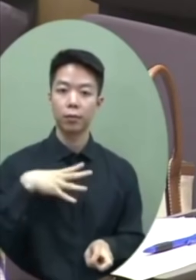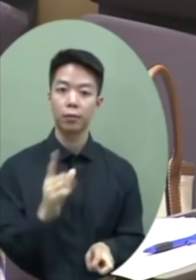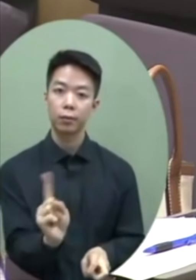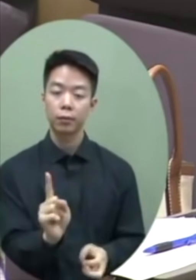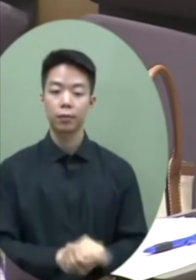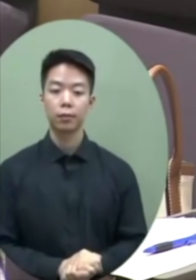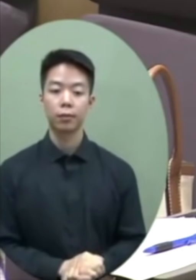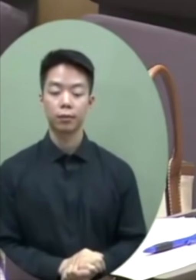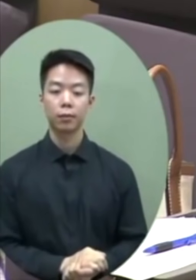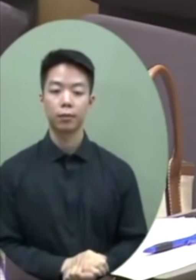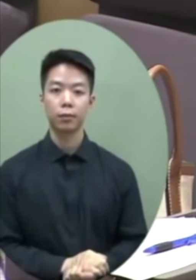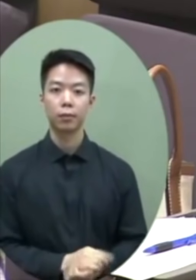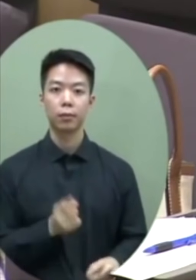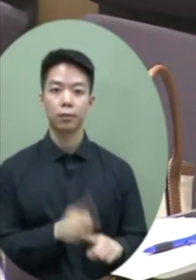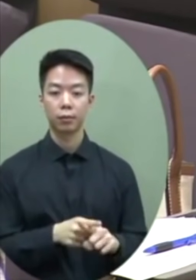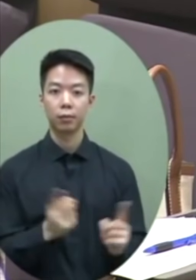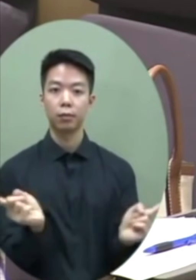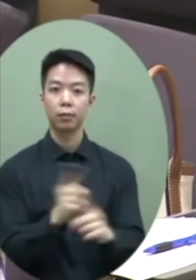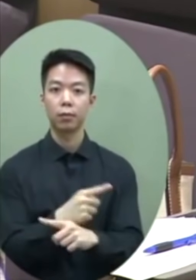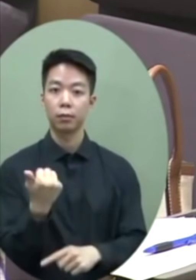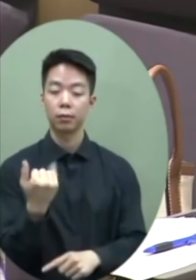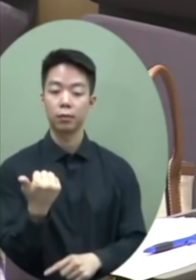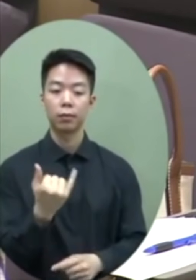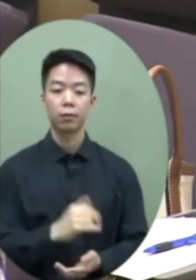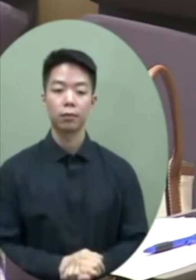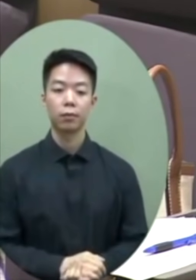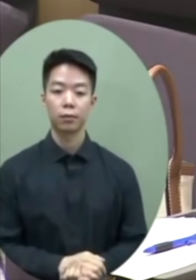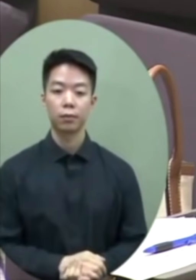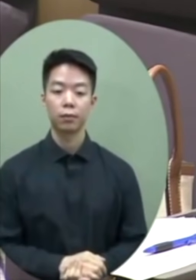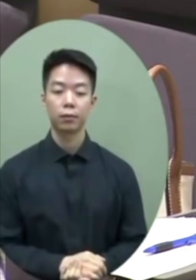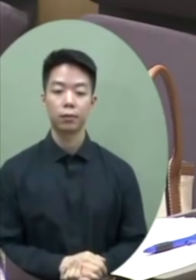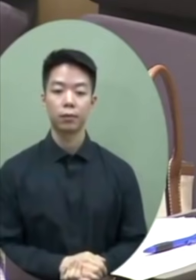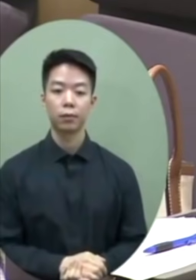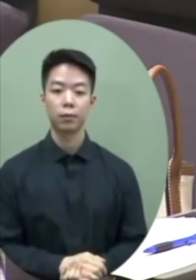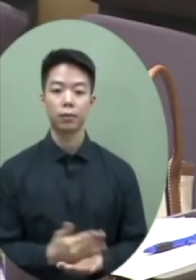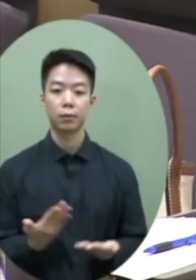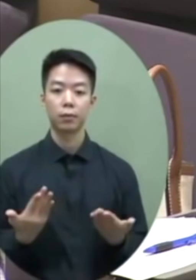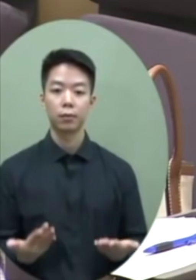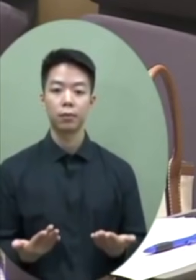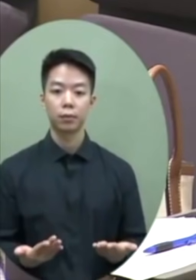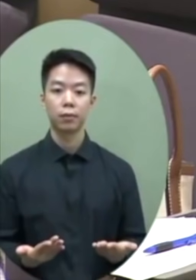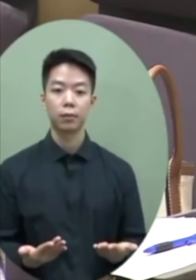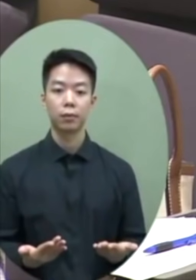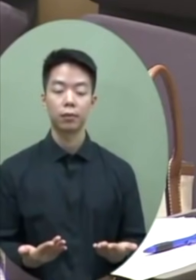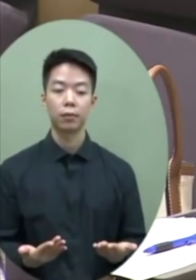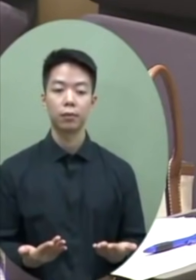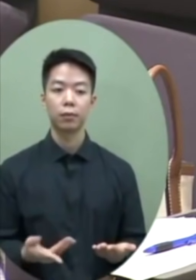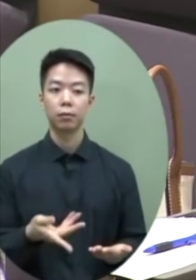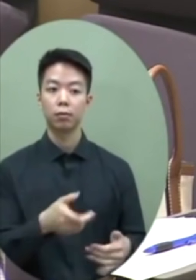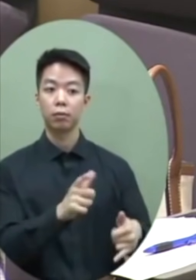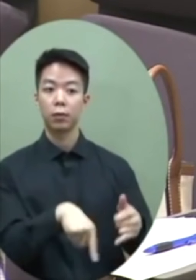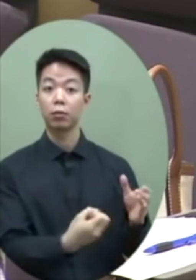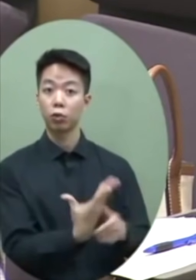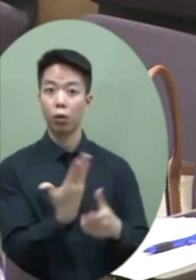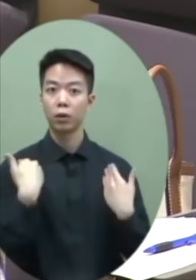咧？會唔會真係考慮換咗呢個處長咧？其實而家因為有一個資格審，都係經過咗資格審查